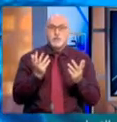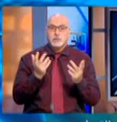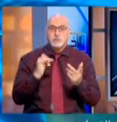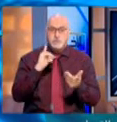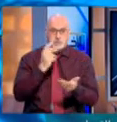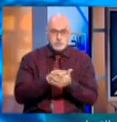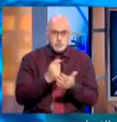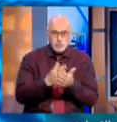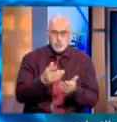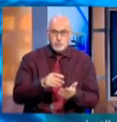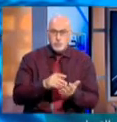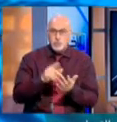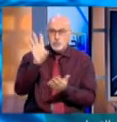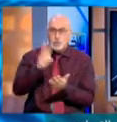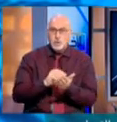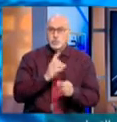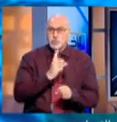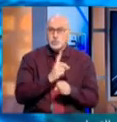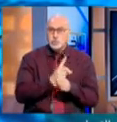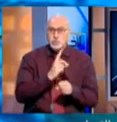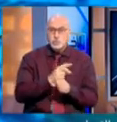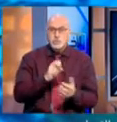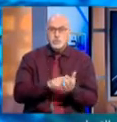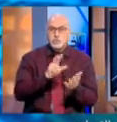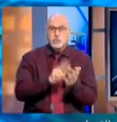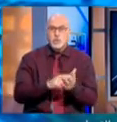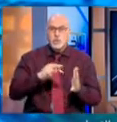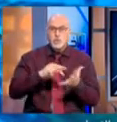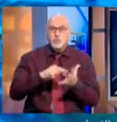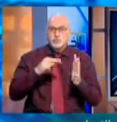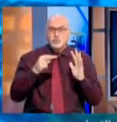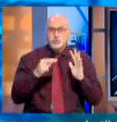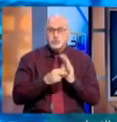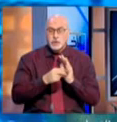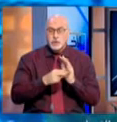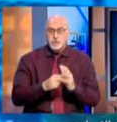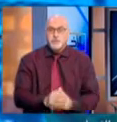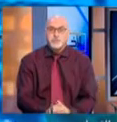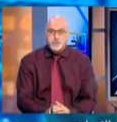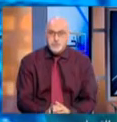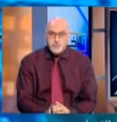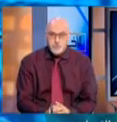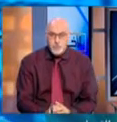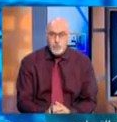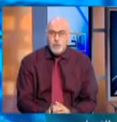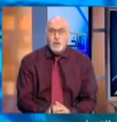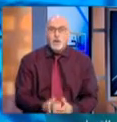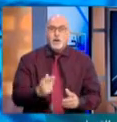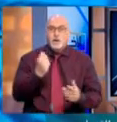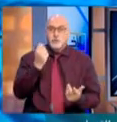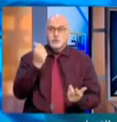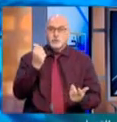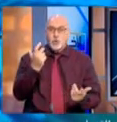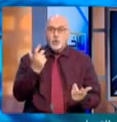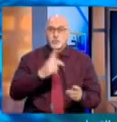للمستثمر، التسليم الفوري لشهادة تسجيل المشروع الاستثماري، توسيع نطاق ضمان تحويل المبالغ